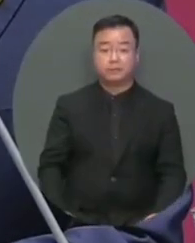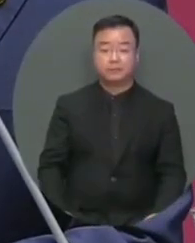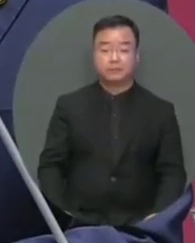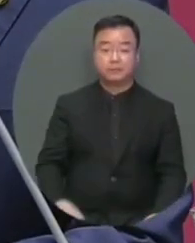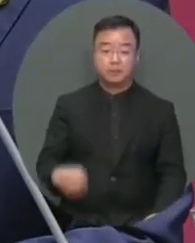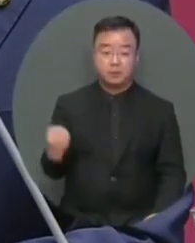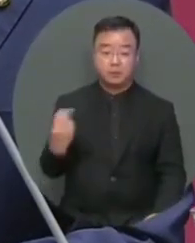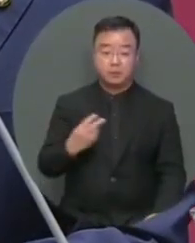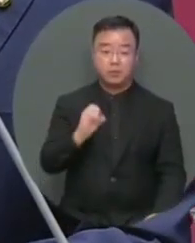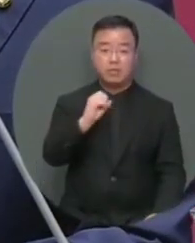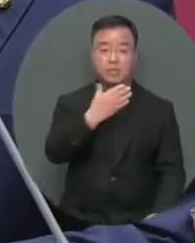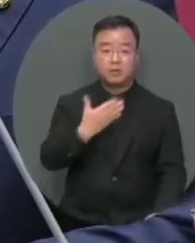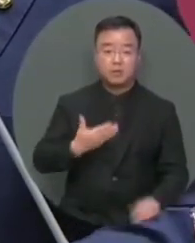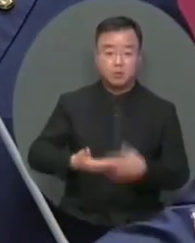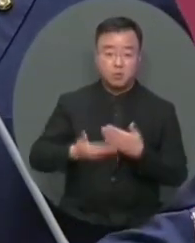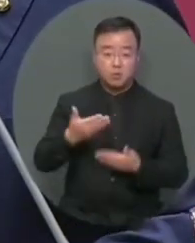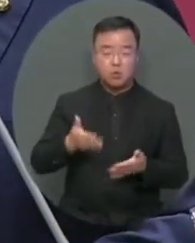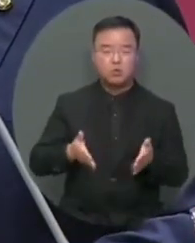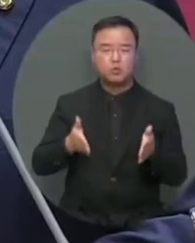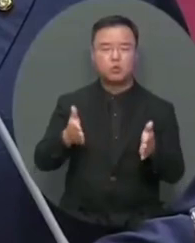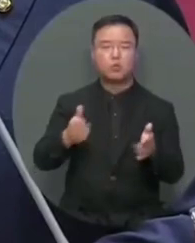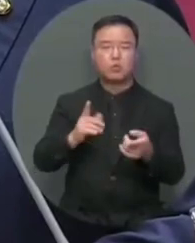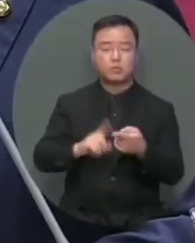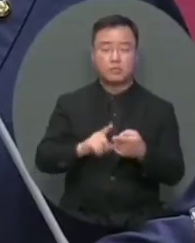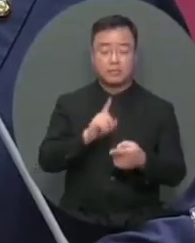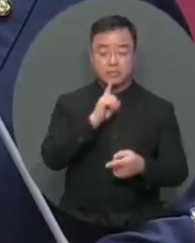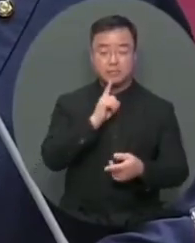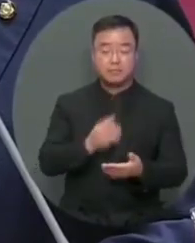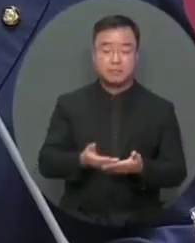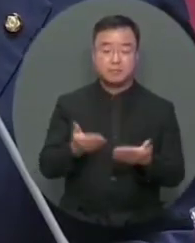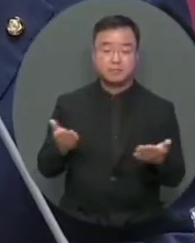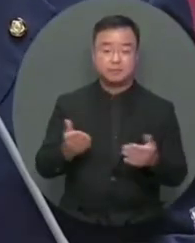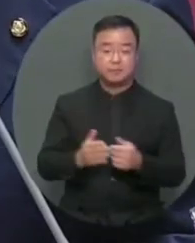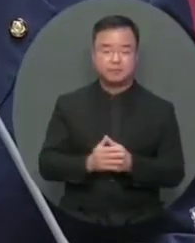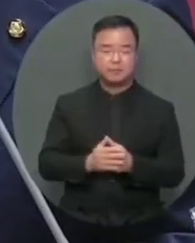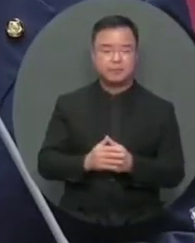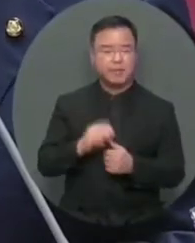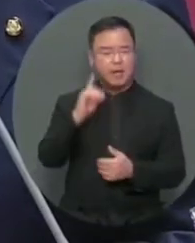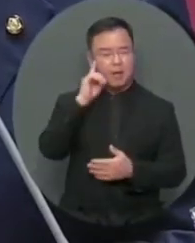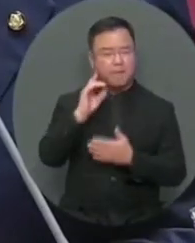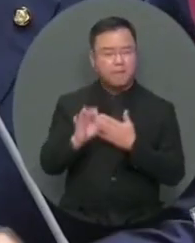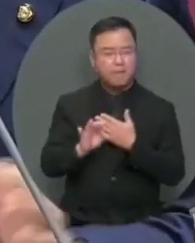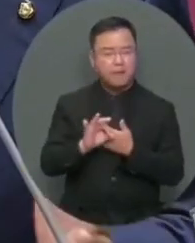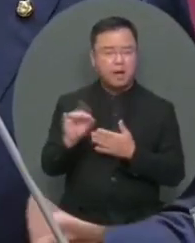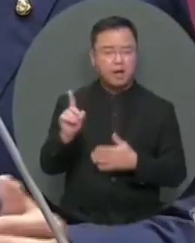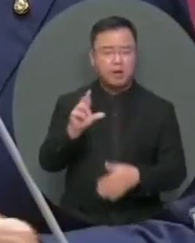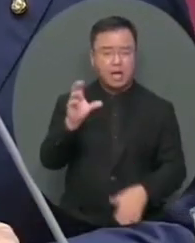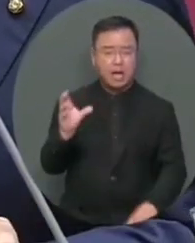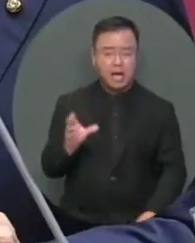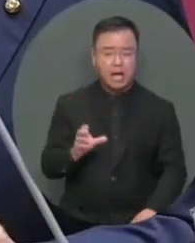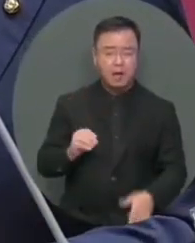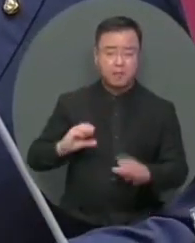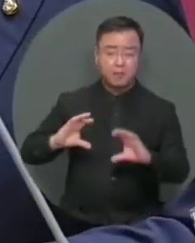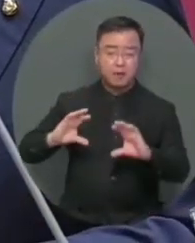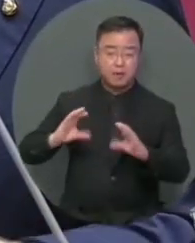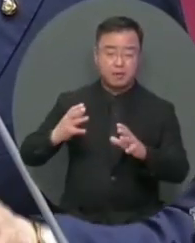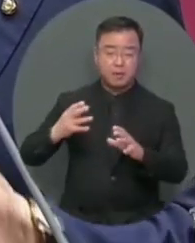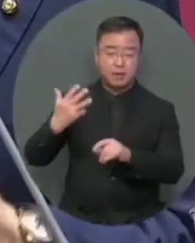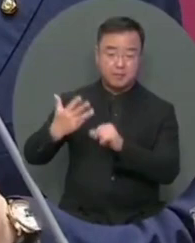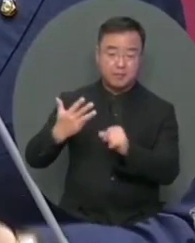양평 고속도로 의혹과 관련해서 말씀드리겠습니다. 만약에 아프리카 어느 나라에 8년간 잘 진행되던 고속도로